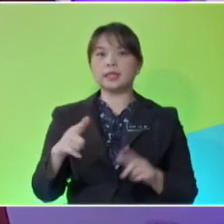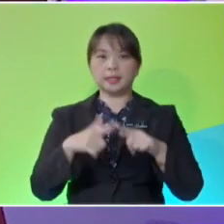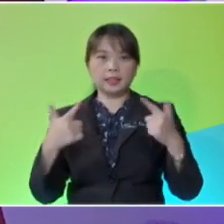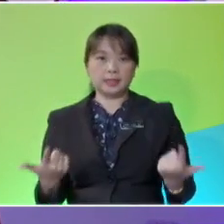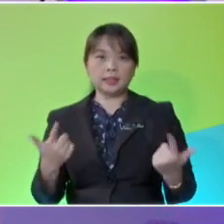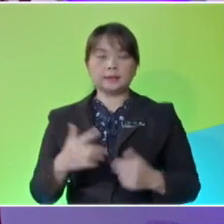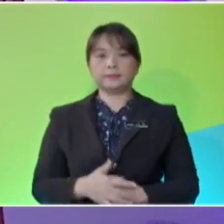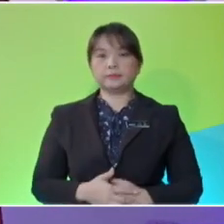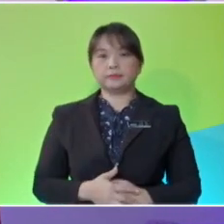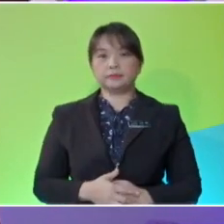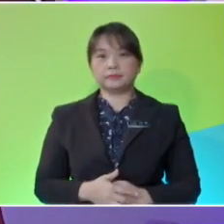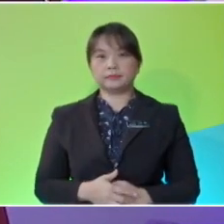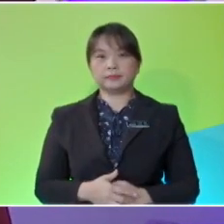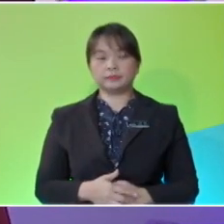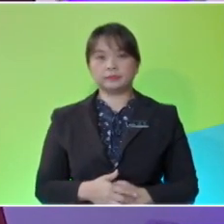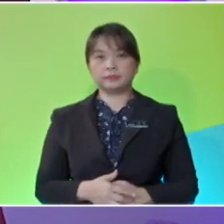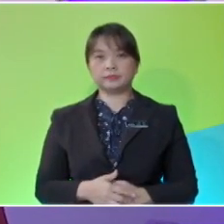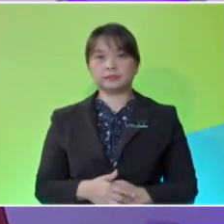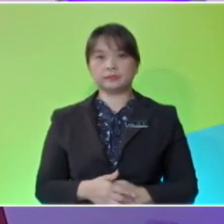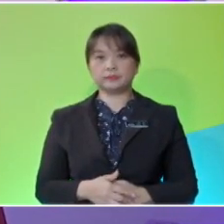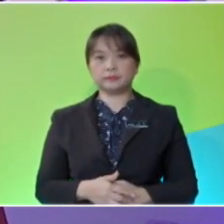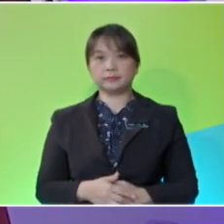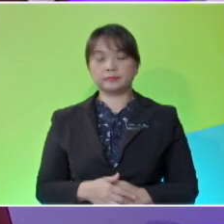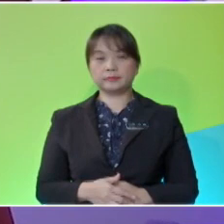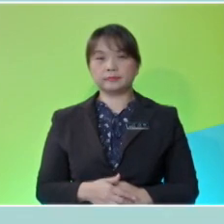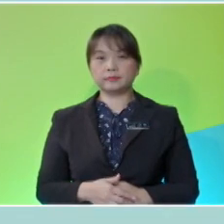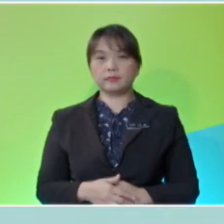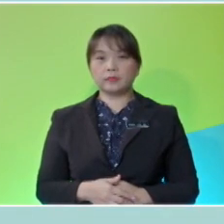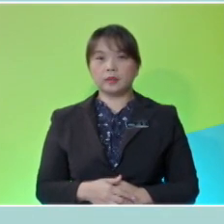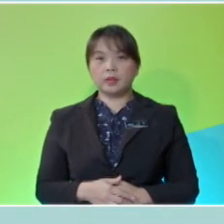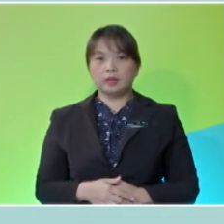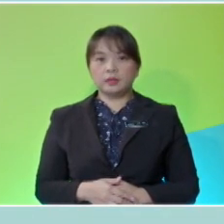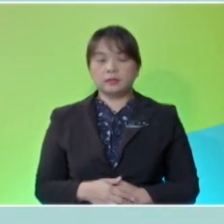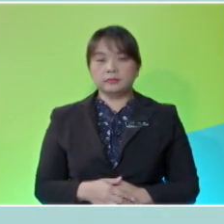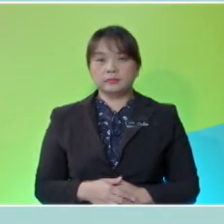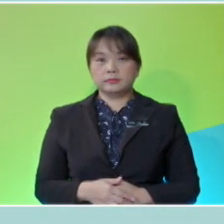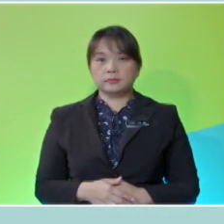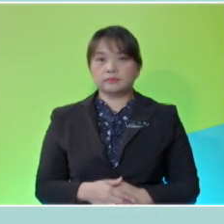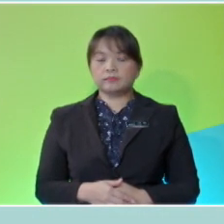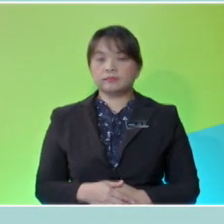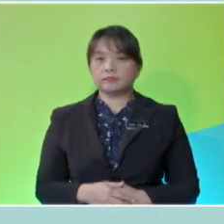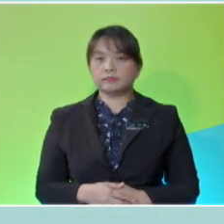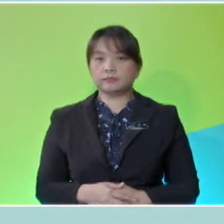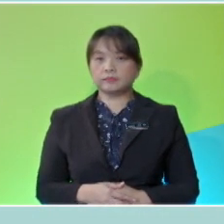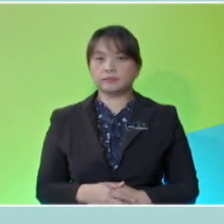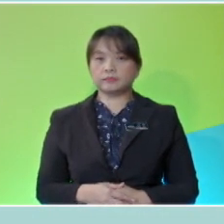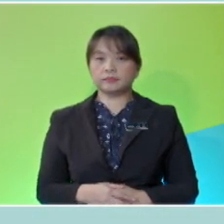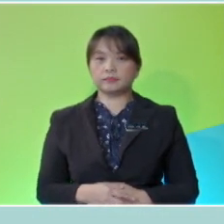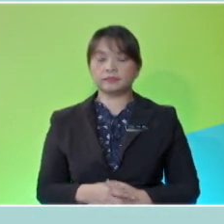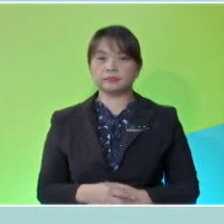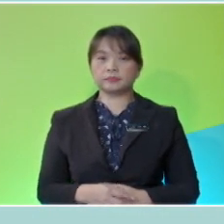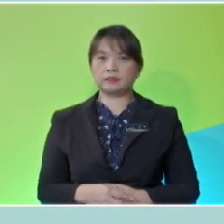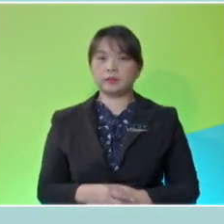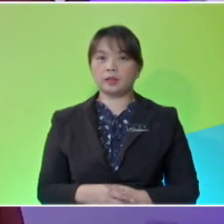jadi kita teruskan ini Oke baik salirane kita dapat ikan contoh activity seperti activity perikanan pengangkutan dan juga